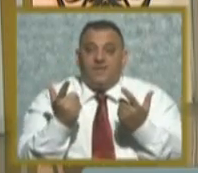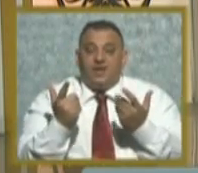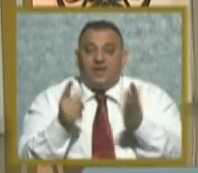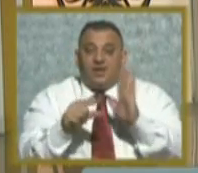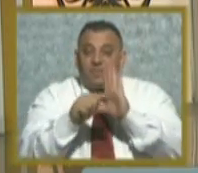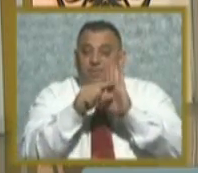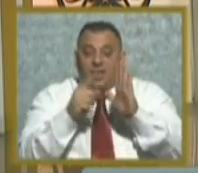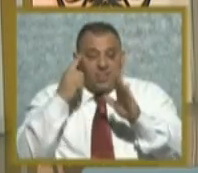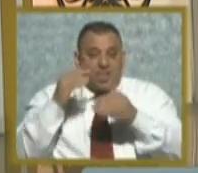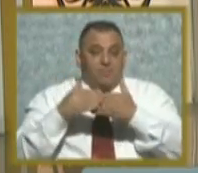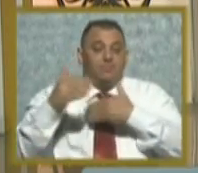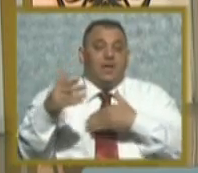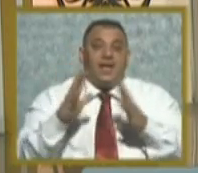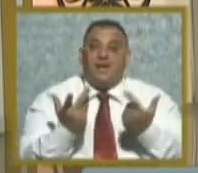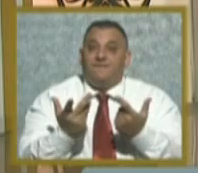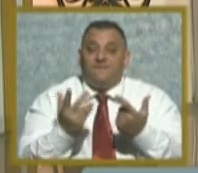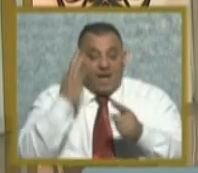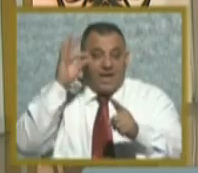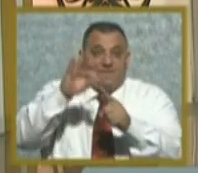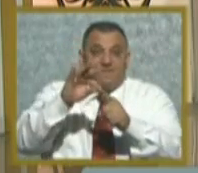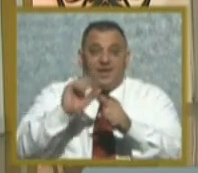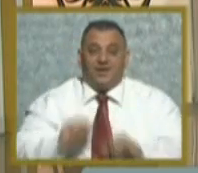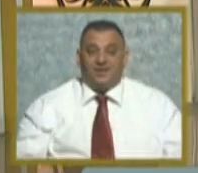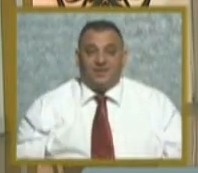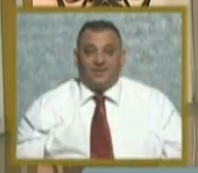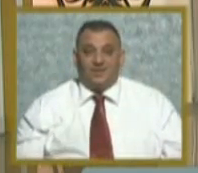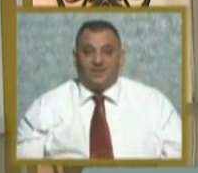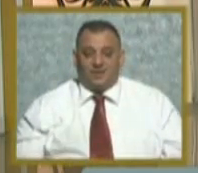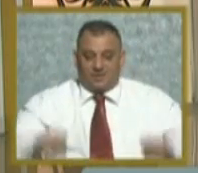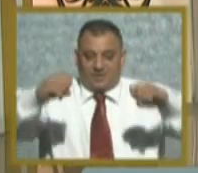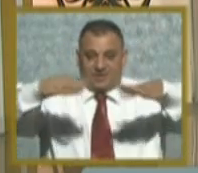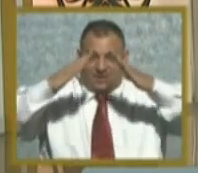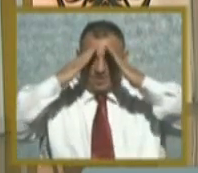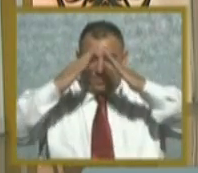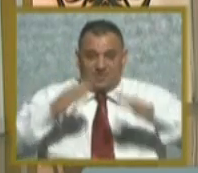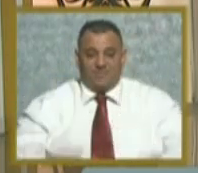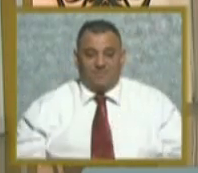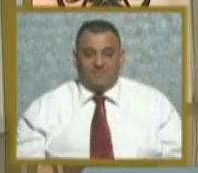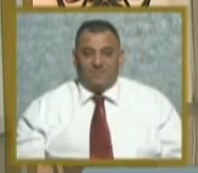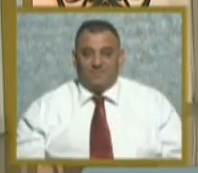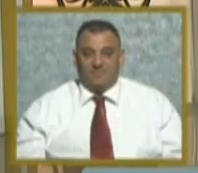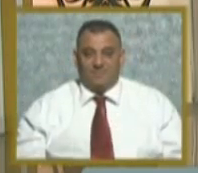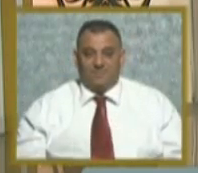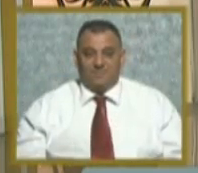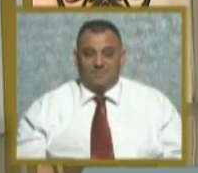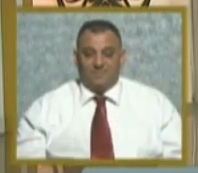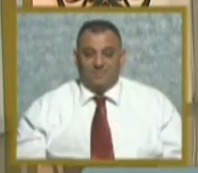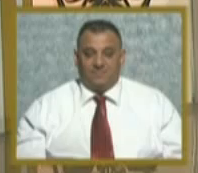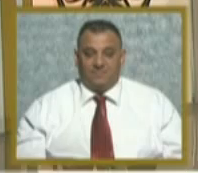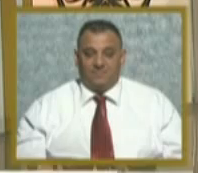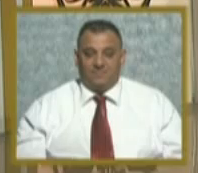يعرف الإنسان نفسه أنه هجر القرآن. طيب يا أخوي أبو بكر مرحبا وجزاكم الله كل خير. شكرا لك شكرا.